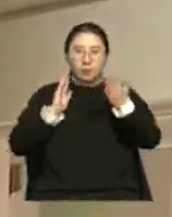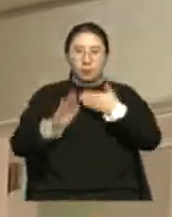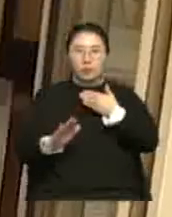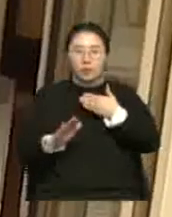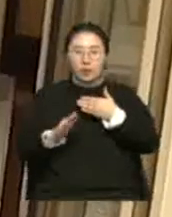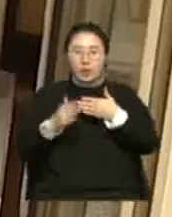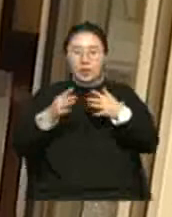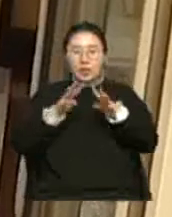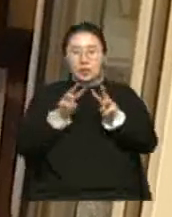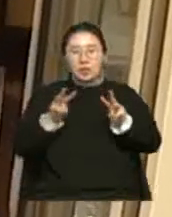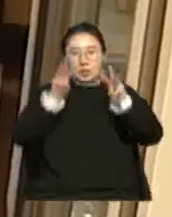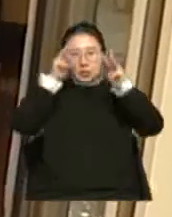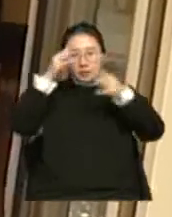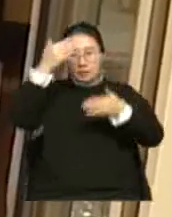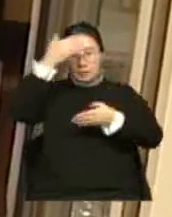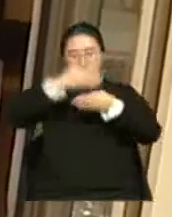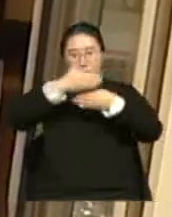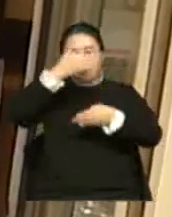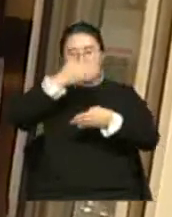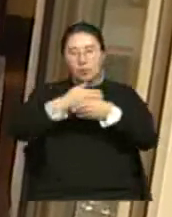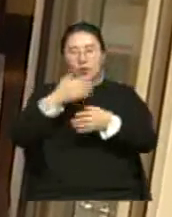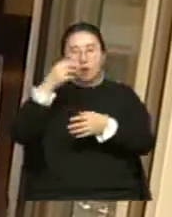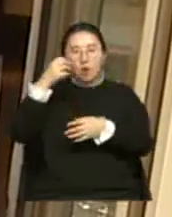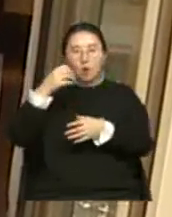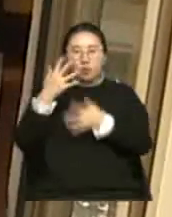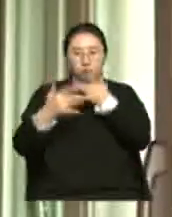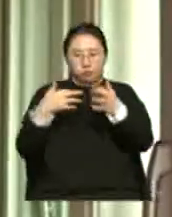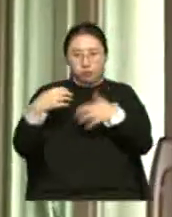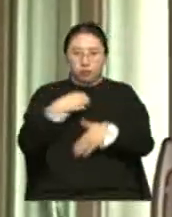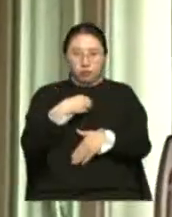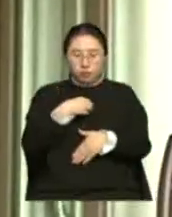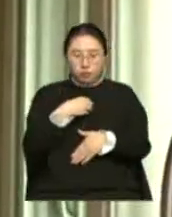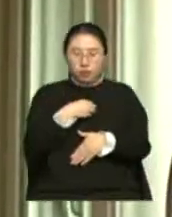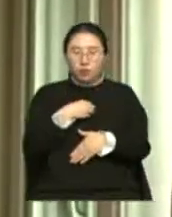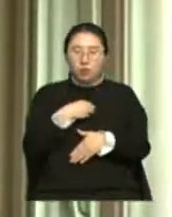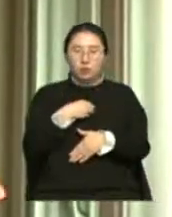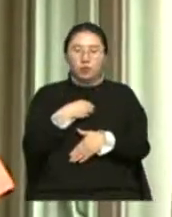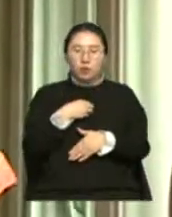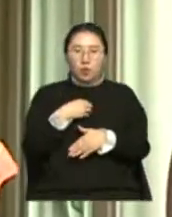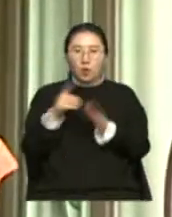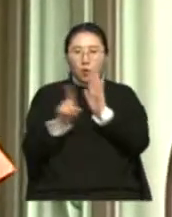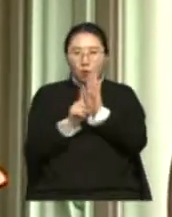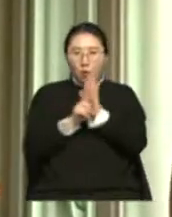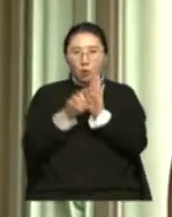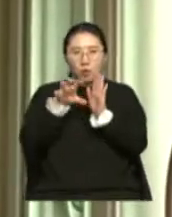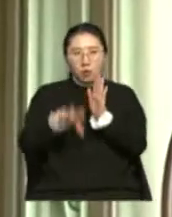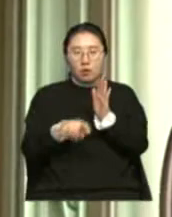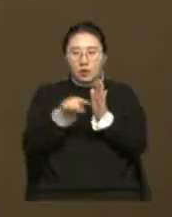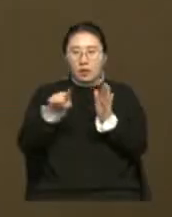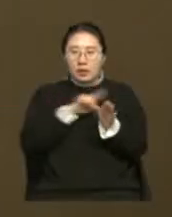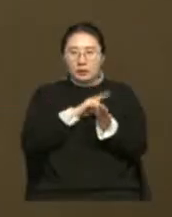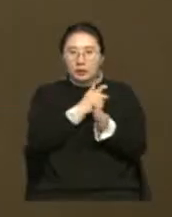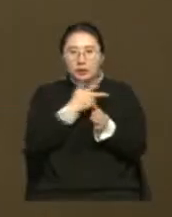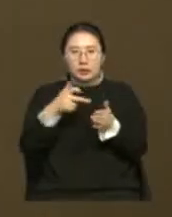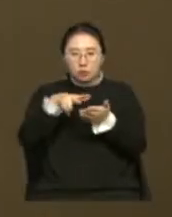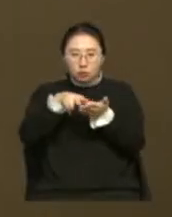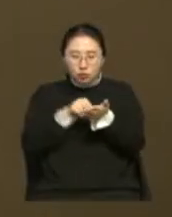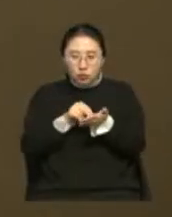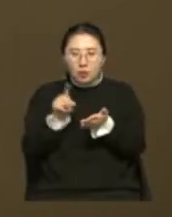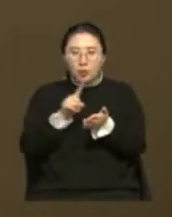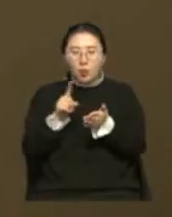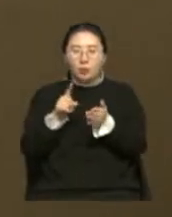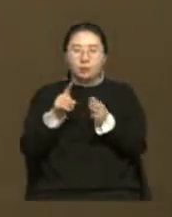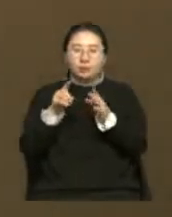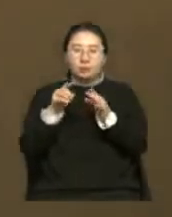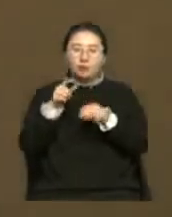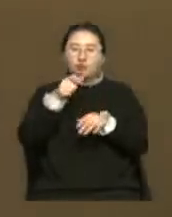창문 가림막과 제습기, 화재 경보기도 추가로 지원해줍니다. 무엇보다 반지하 가구의 가장 큰 문제로 손꼽히는